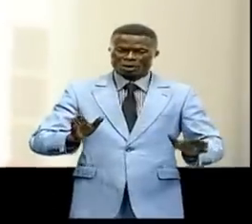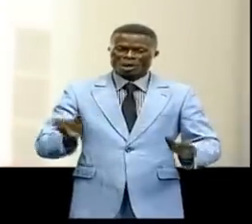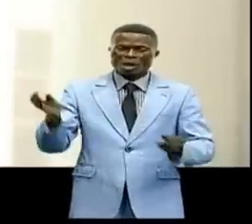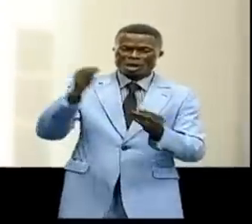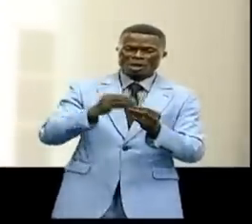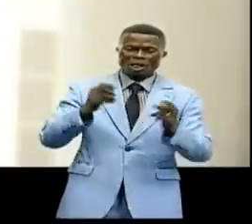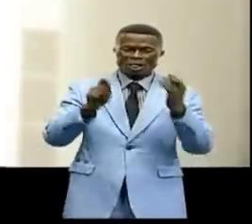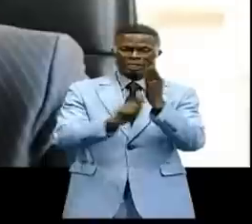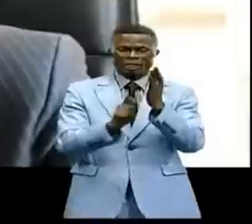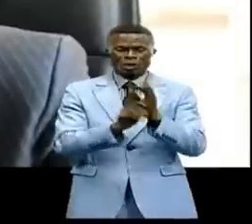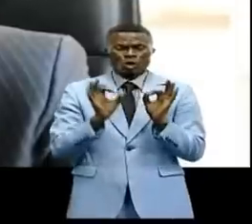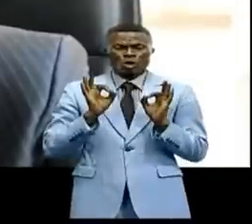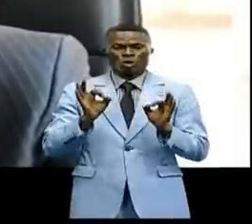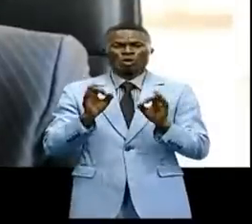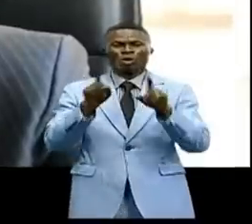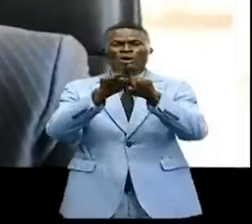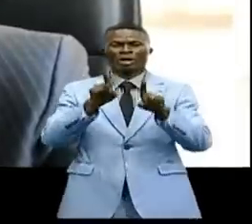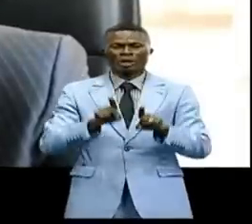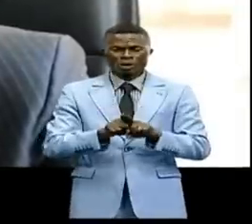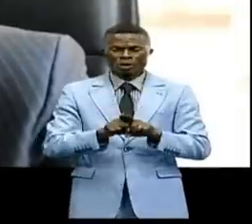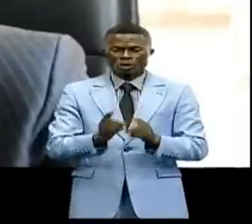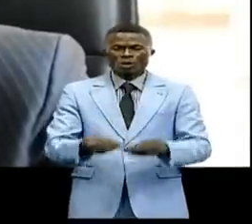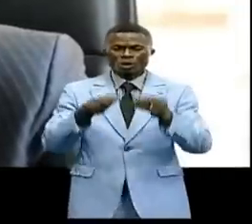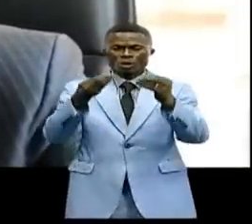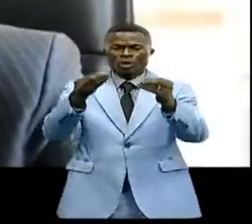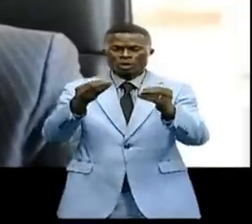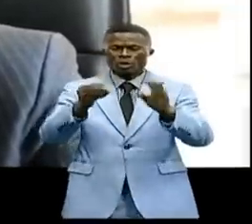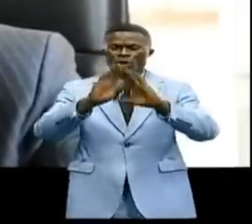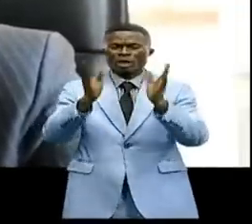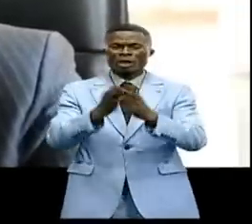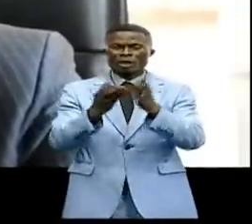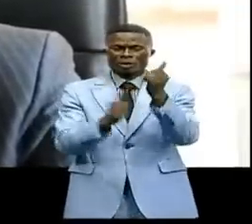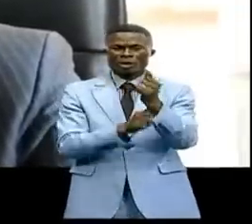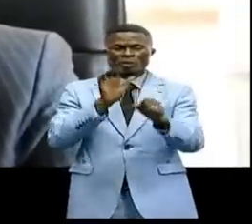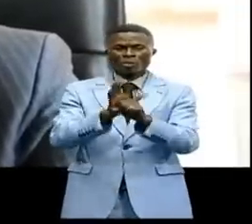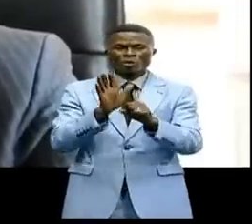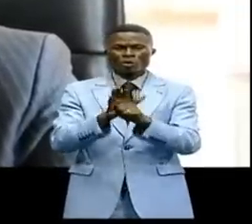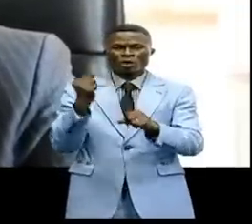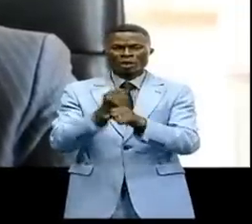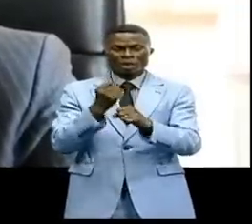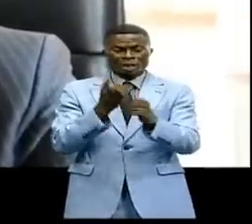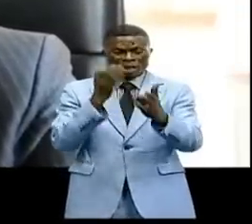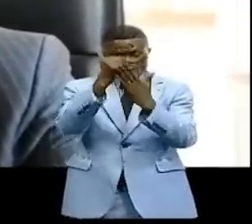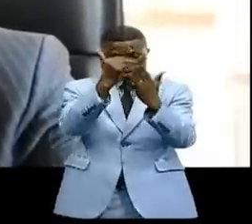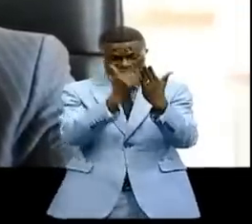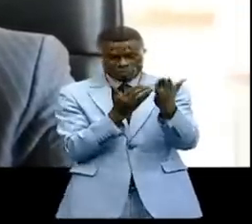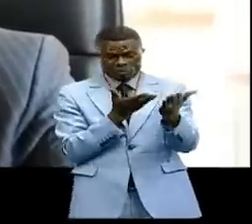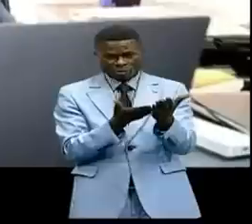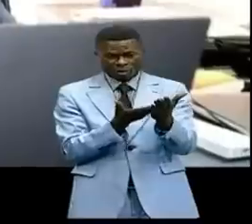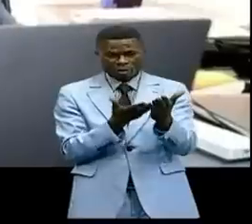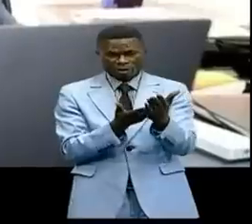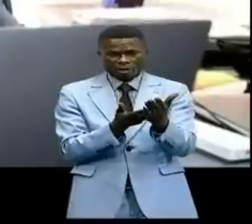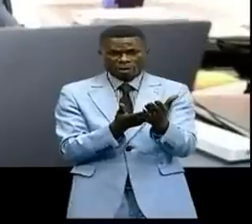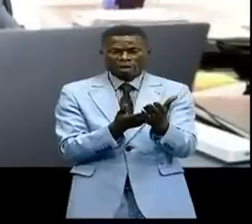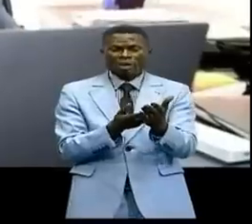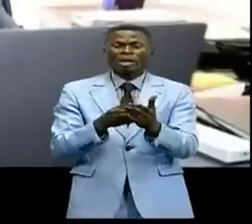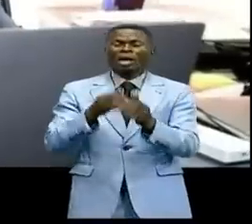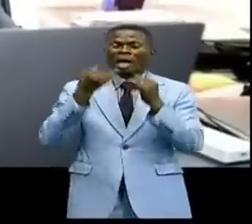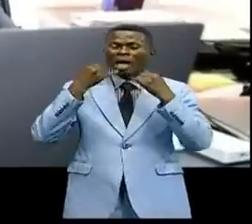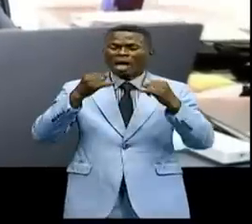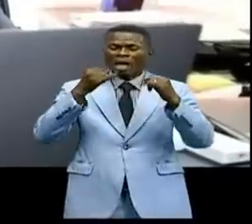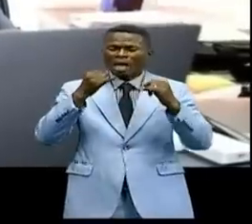nouvelles technologies, ainsi que la fourniture aux usagers des différents services concernés par les